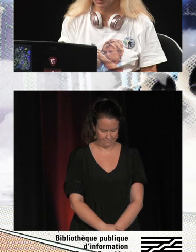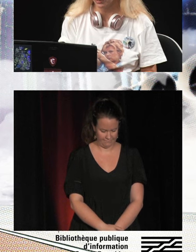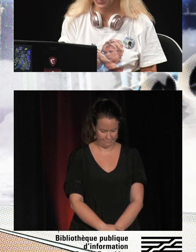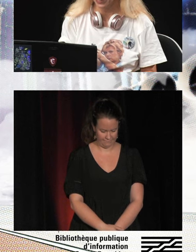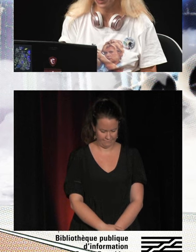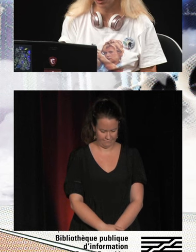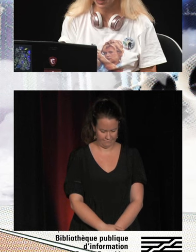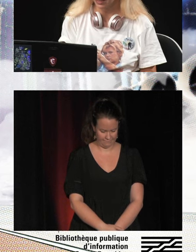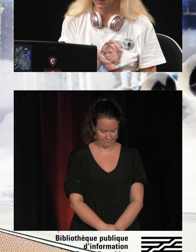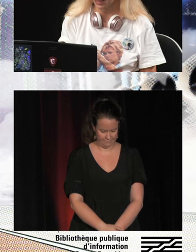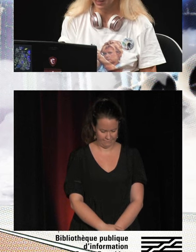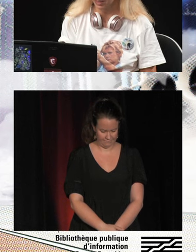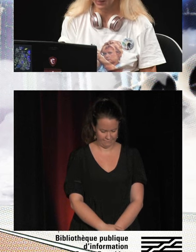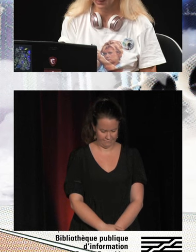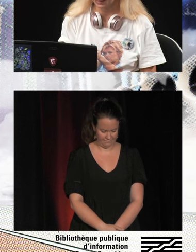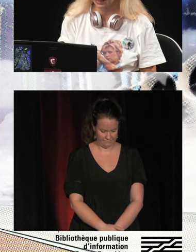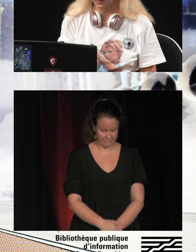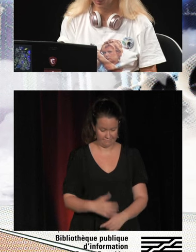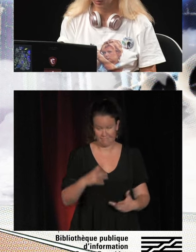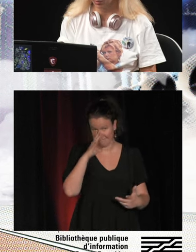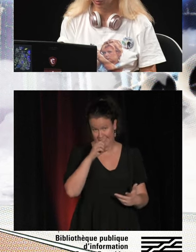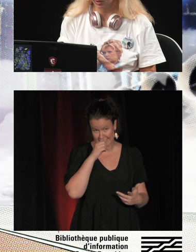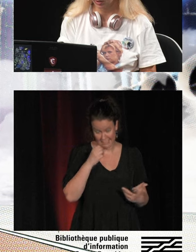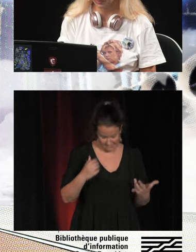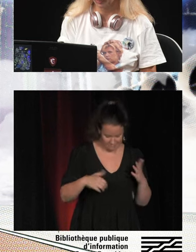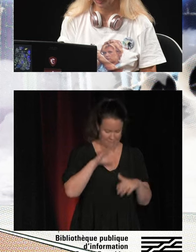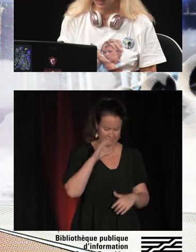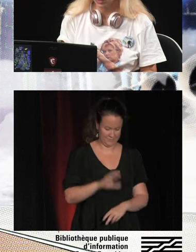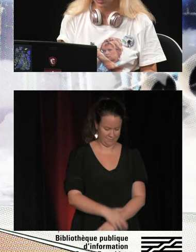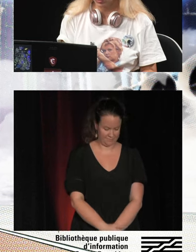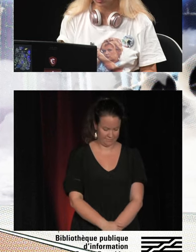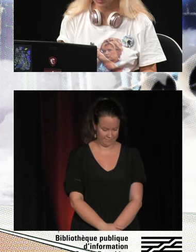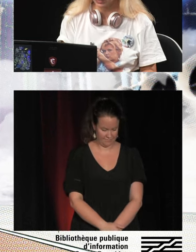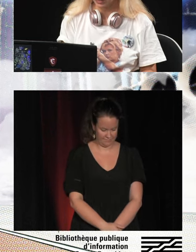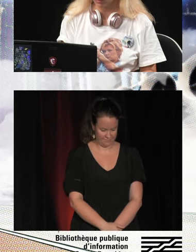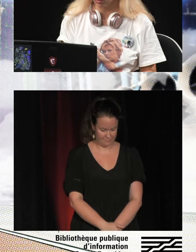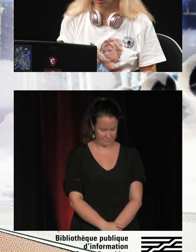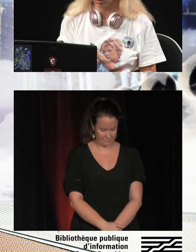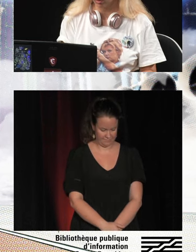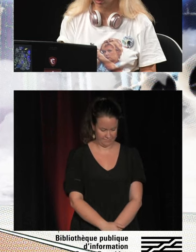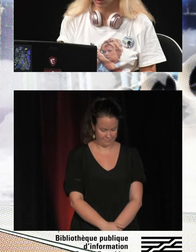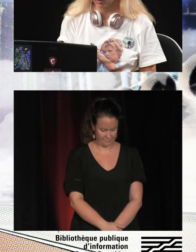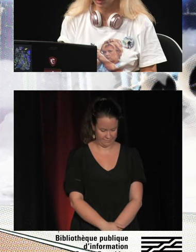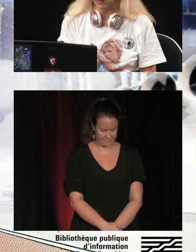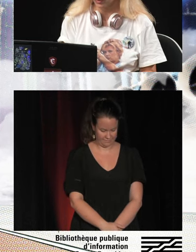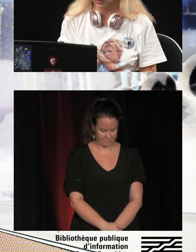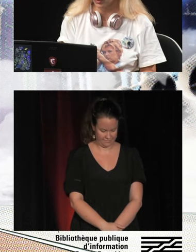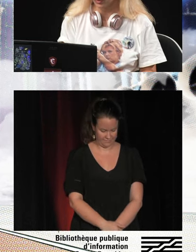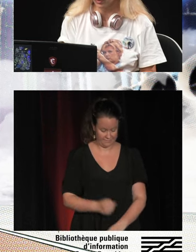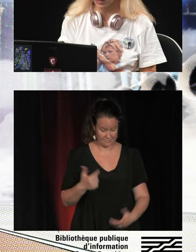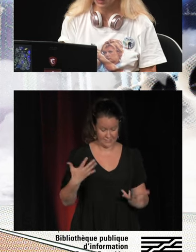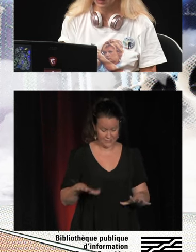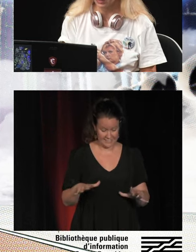la RNG va nous dire « Ah, tu croyais que ça allait le faire ?» Pas du tout. On arrive au bout de